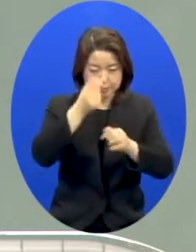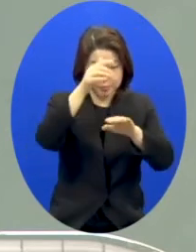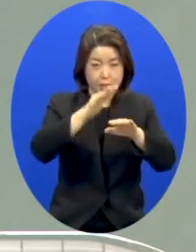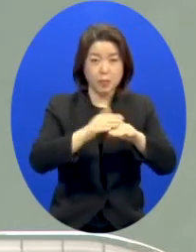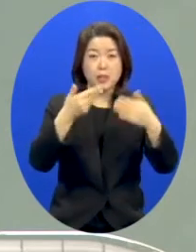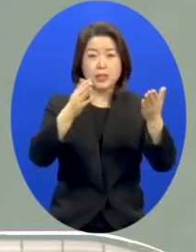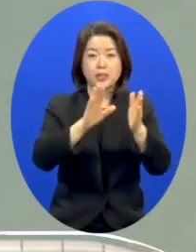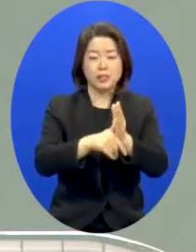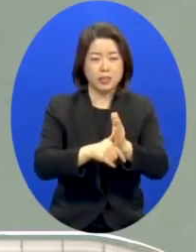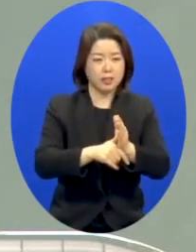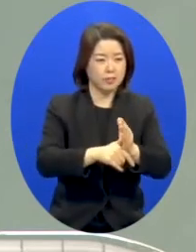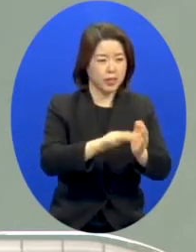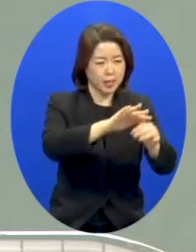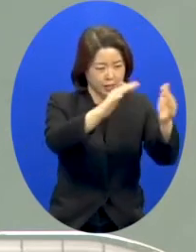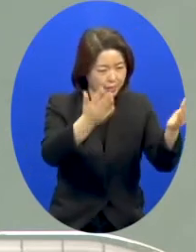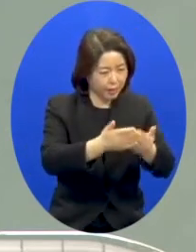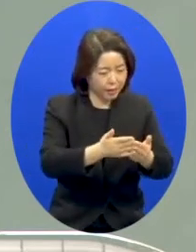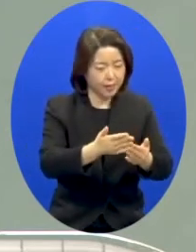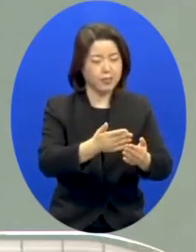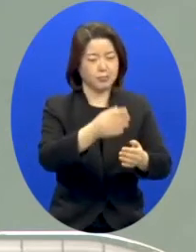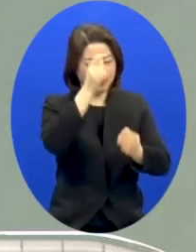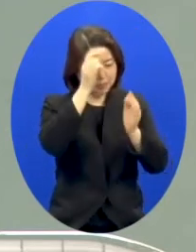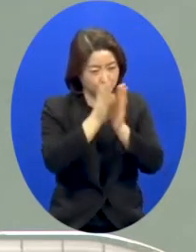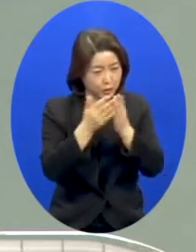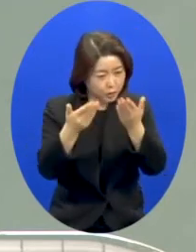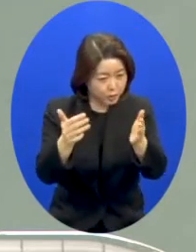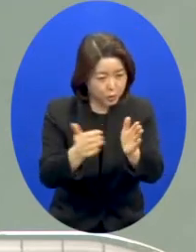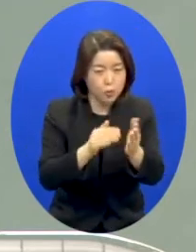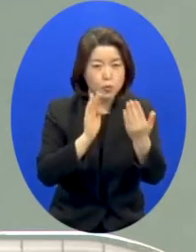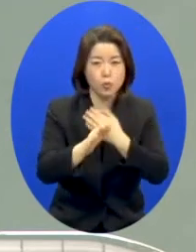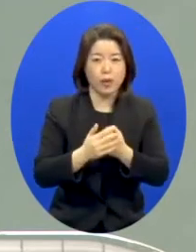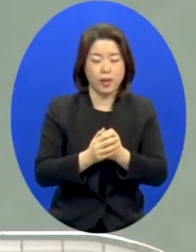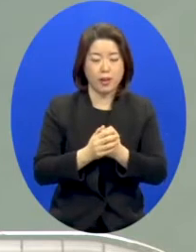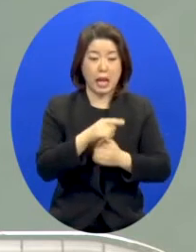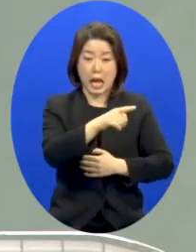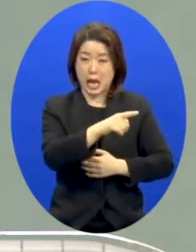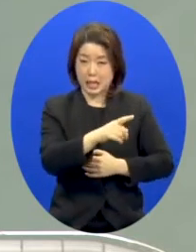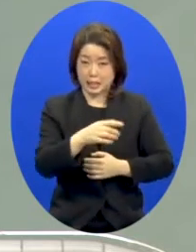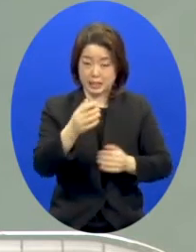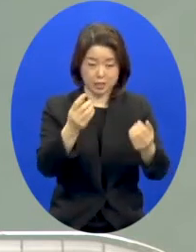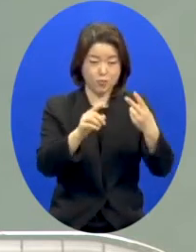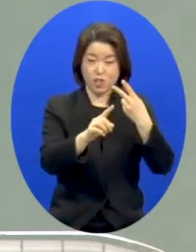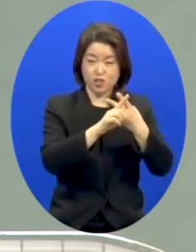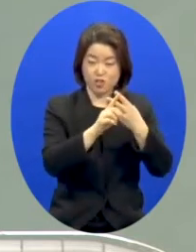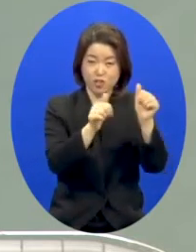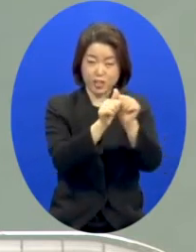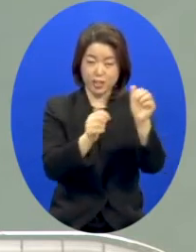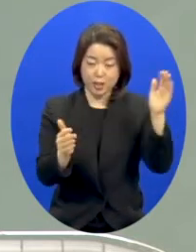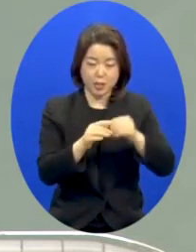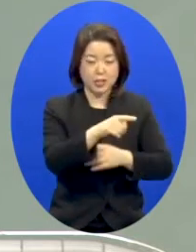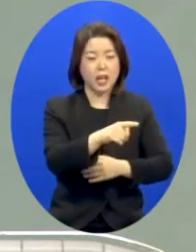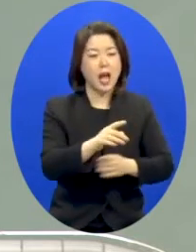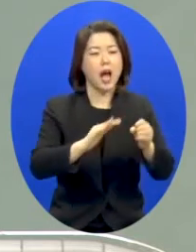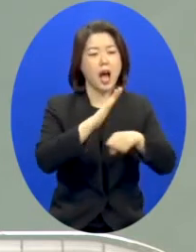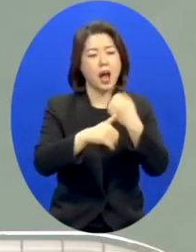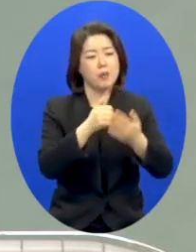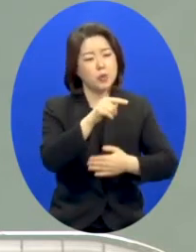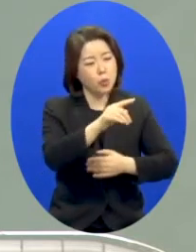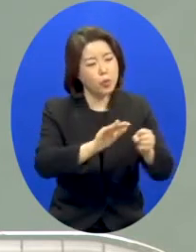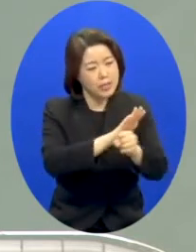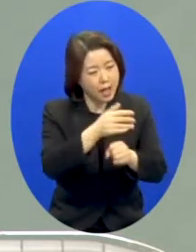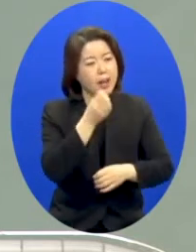닿아 기도하시고 는 그리곤 그 아이에게 하나님의 너를 사랑하신다 그렇게 말씀을 하시더라